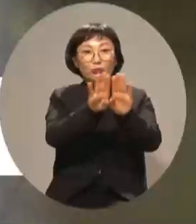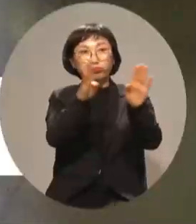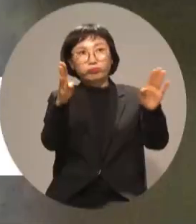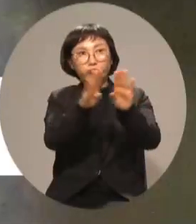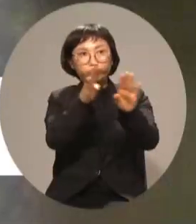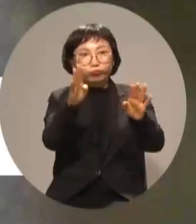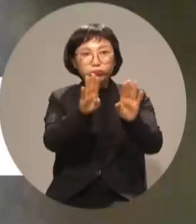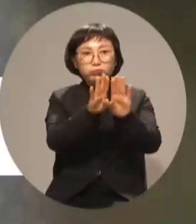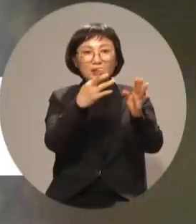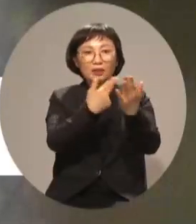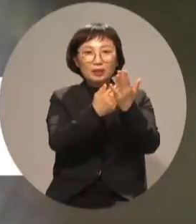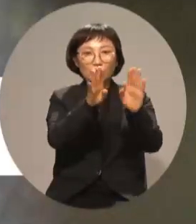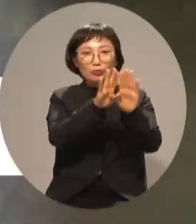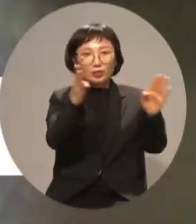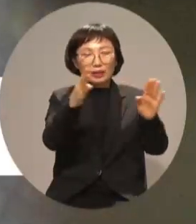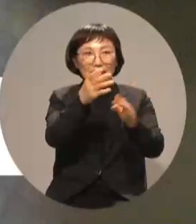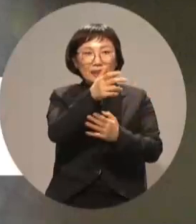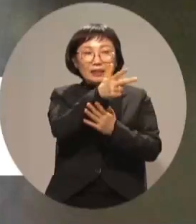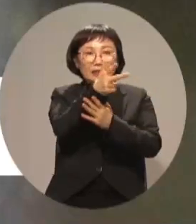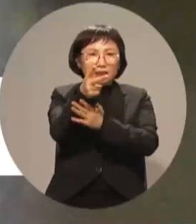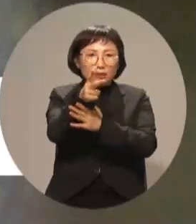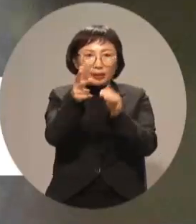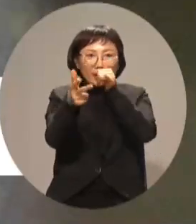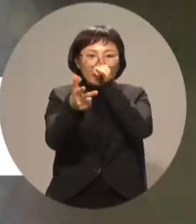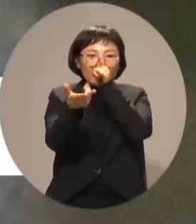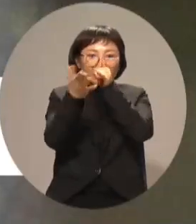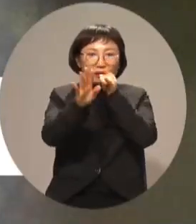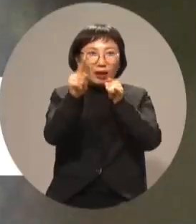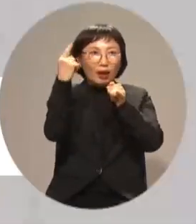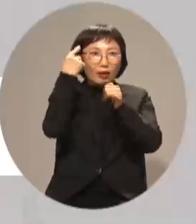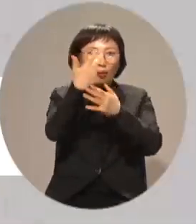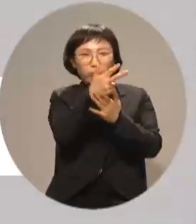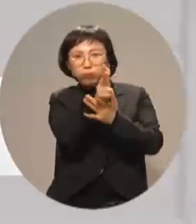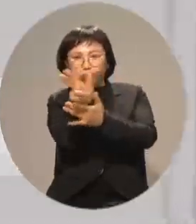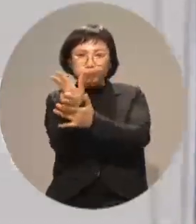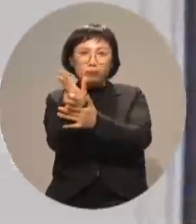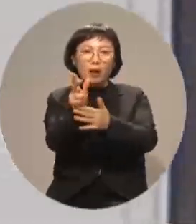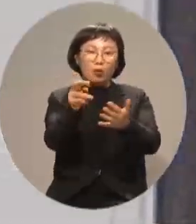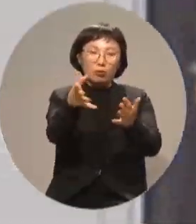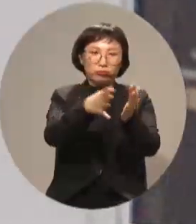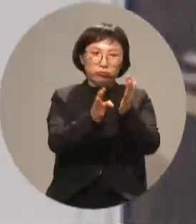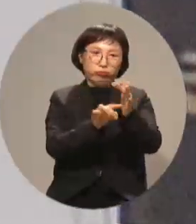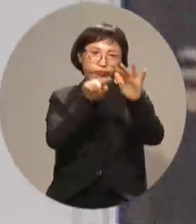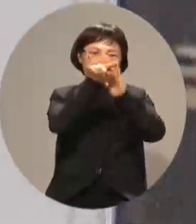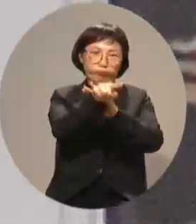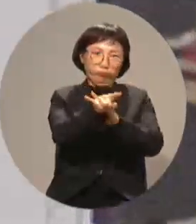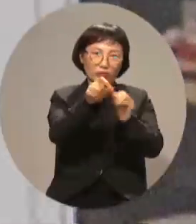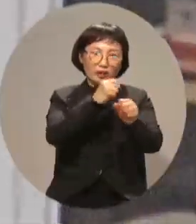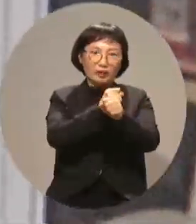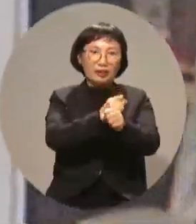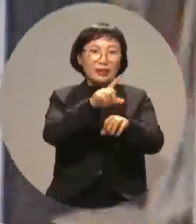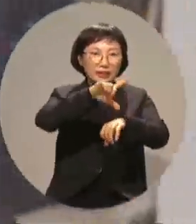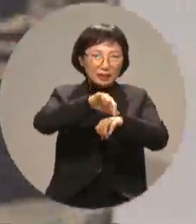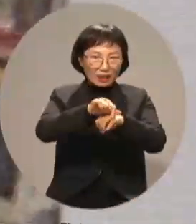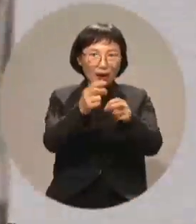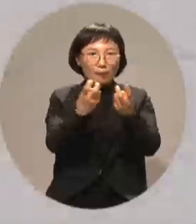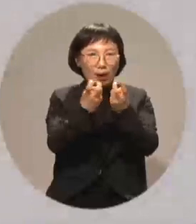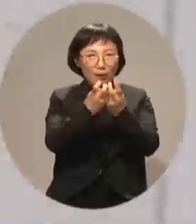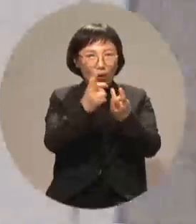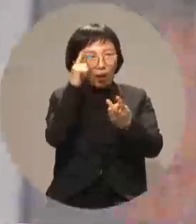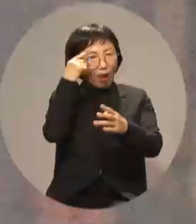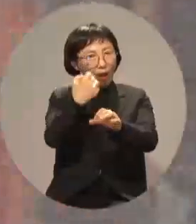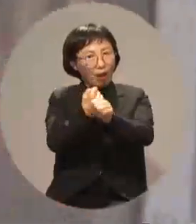그쪽에 세스크 자 있는데 그 시 스틱에 기아차 더럼 더 여벌 닿아 경찰은 범행 시간 때와 수법 등을 고려할 때